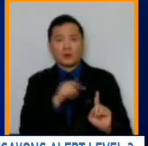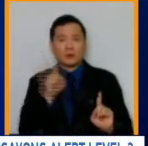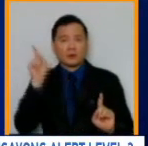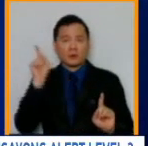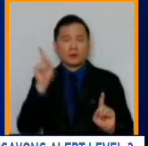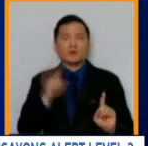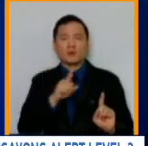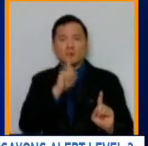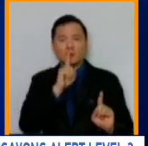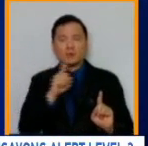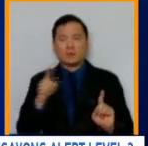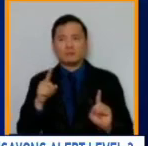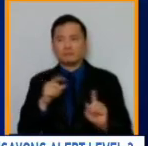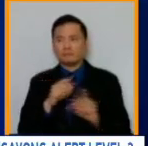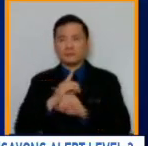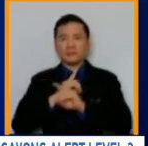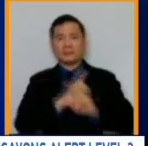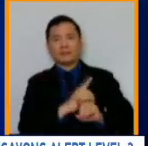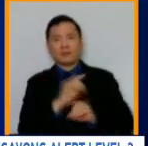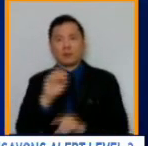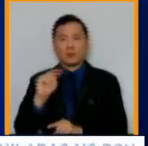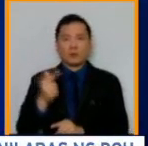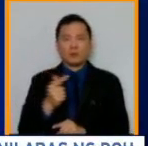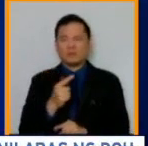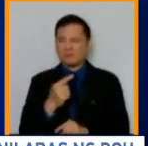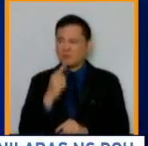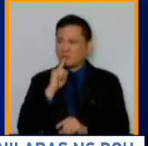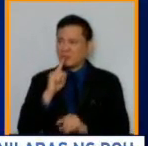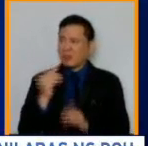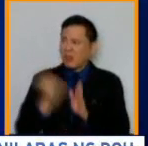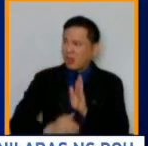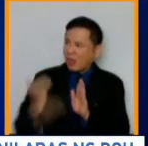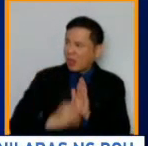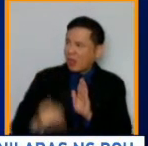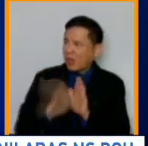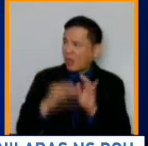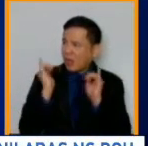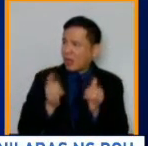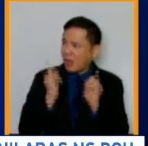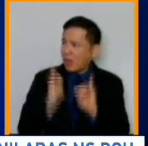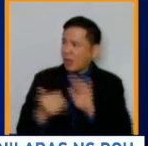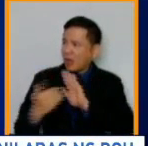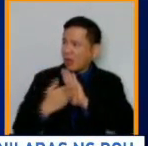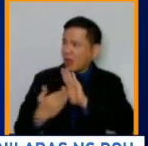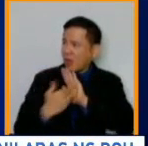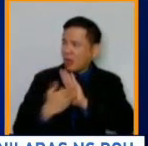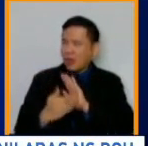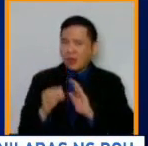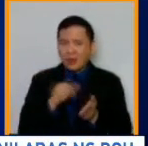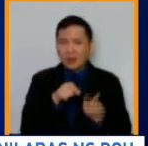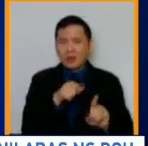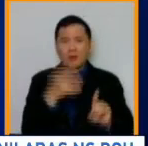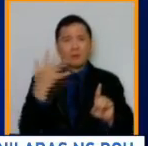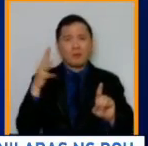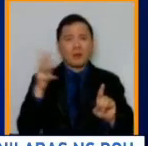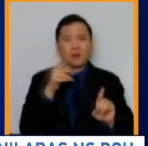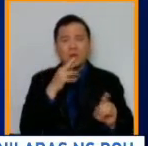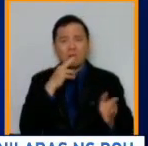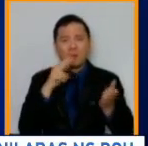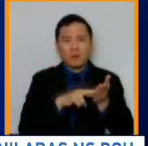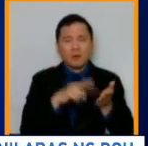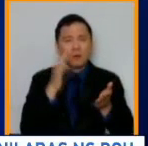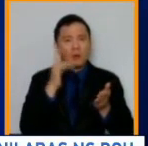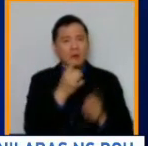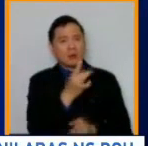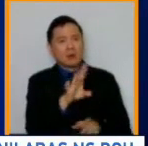ni Ong, paulit-ulit lang na paninira at walang basehan ang partial report ng anyay one-man kangaroo Blue Ribbon Committee ni Senador